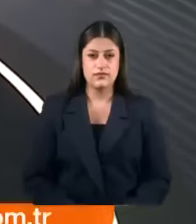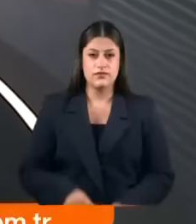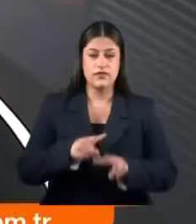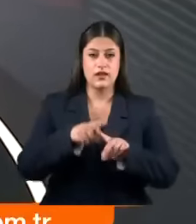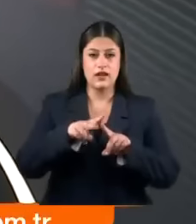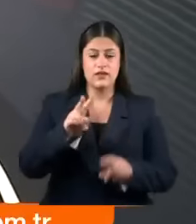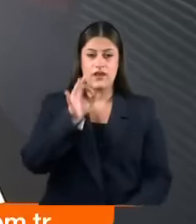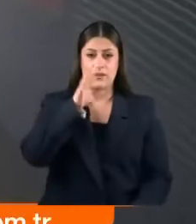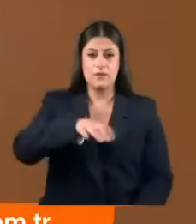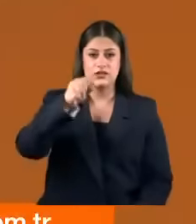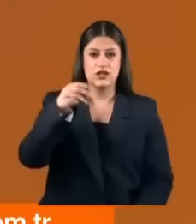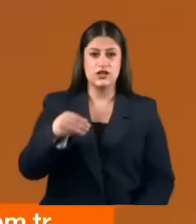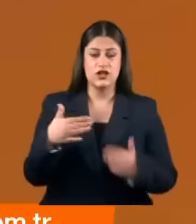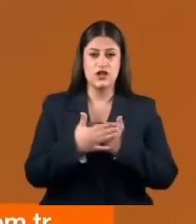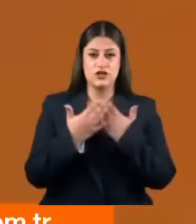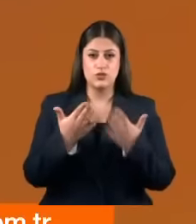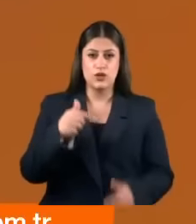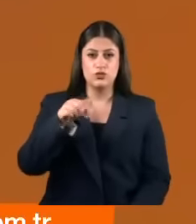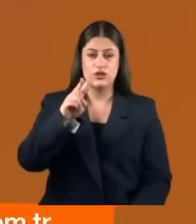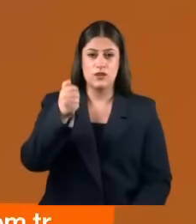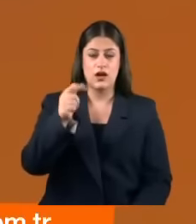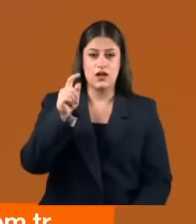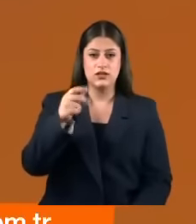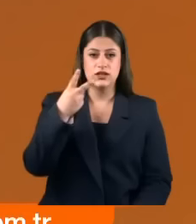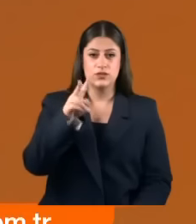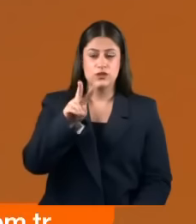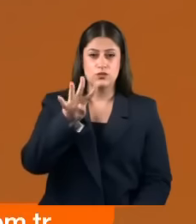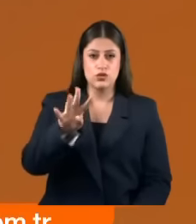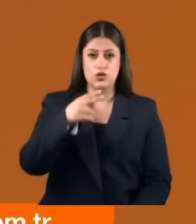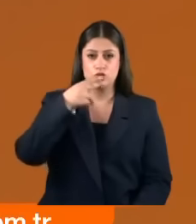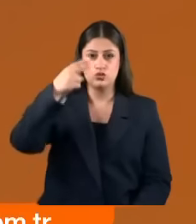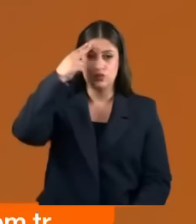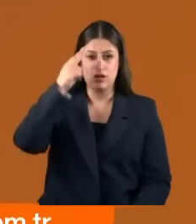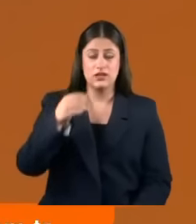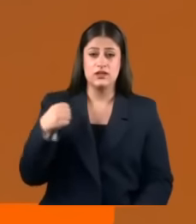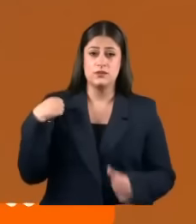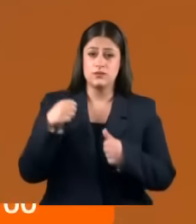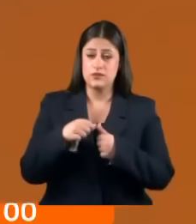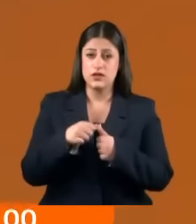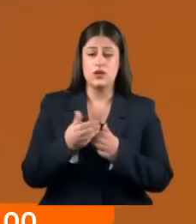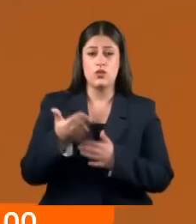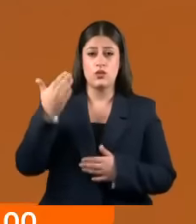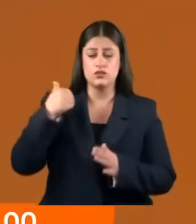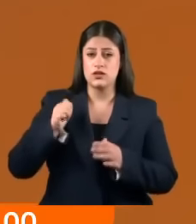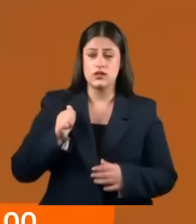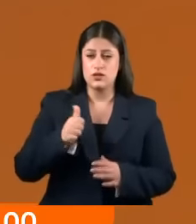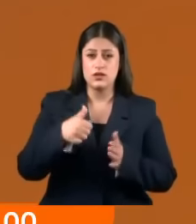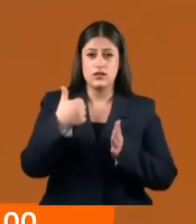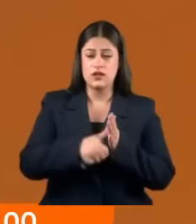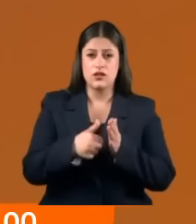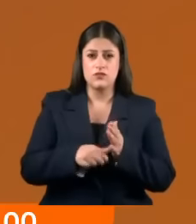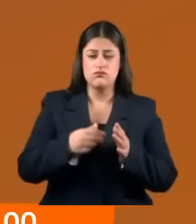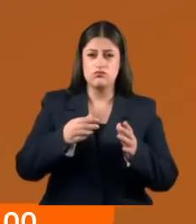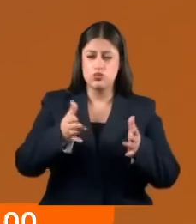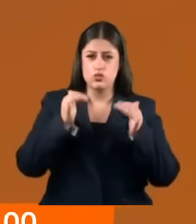Haberi merkezinden, ATV Haber Merkezi'nden iyi akşamlar. Bugün 26 Temmuz 2024 Cuma. Mesele yine önceki gün tarihe kara